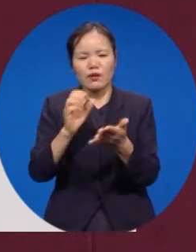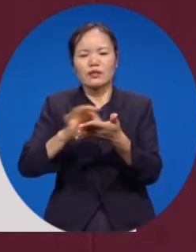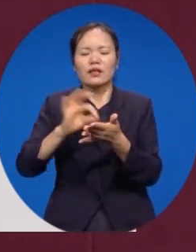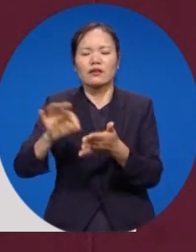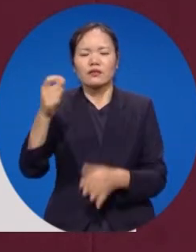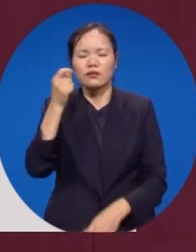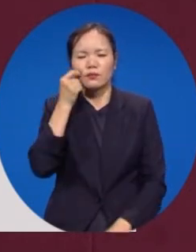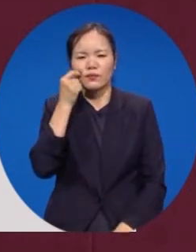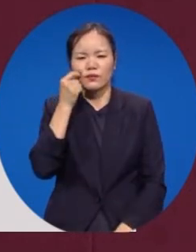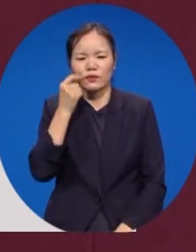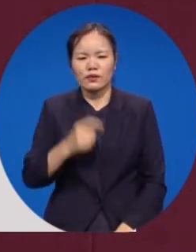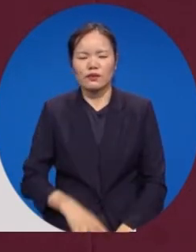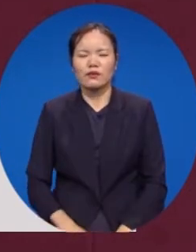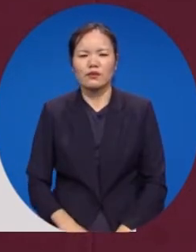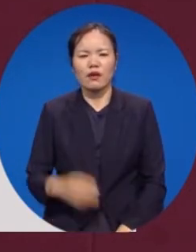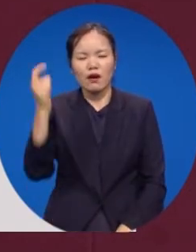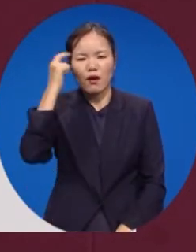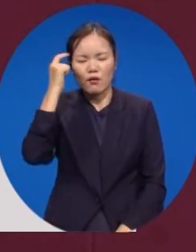있습니다.